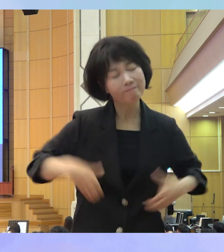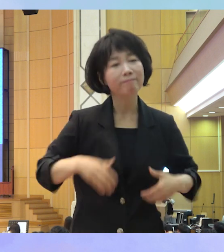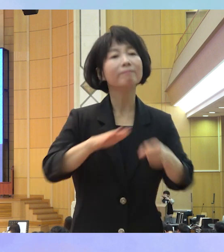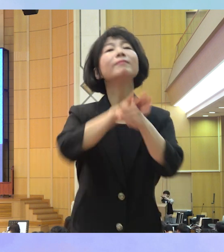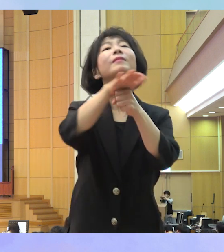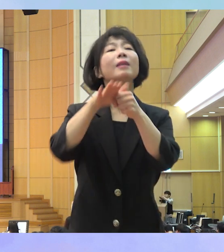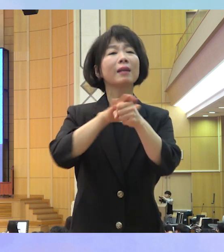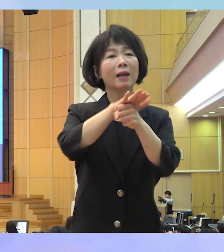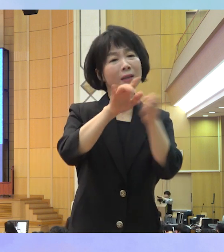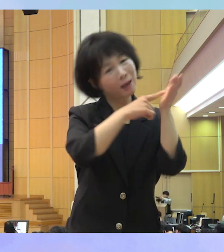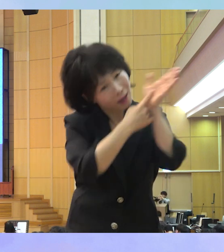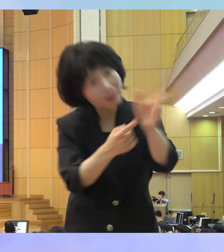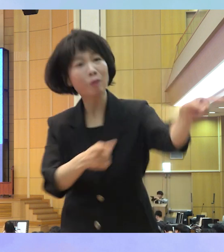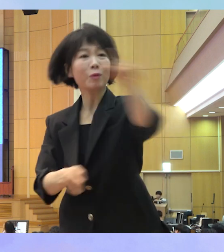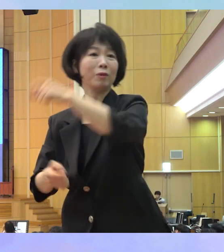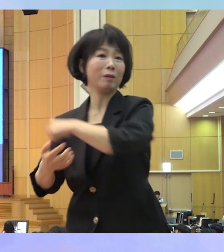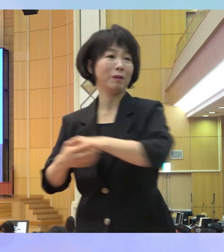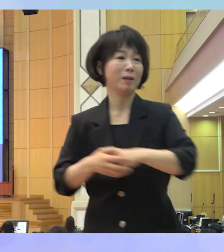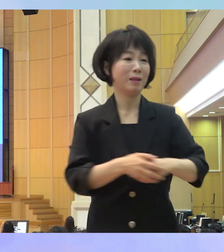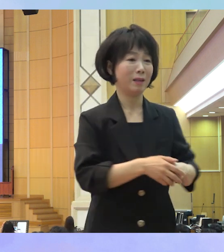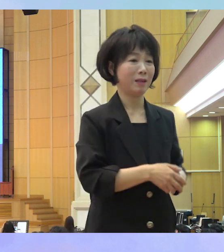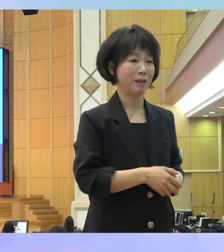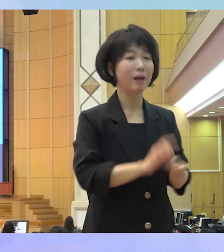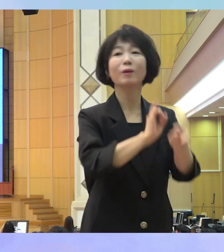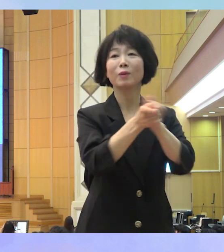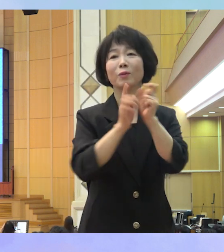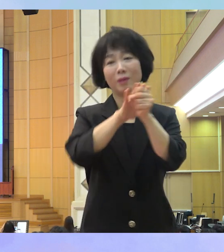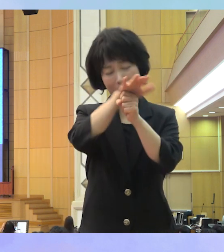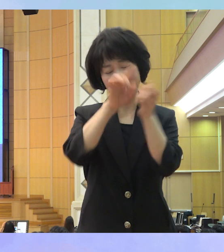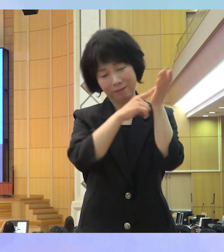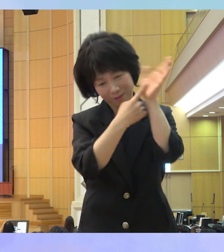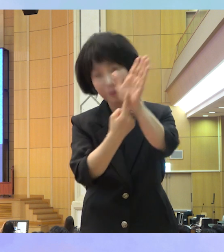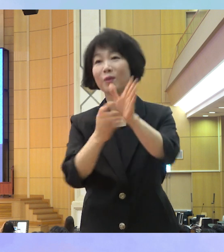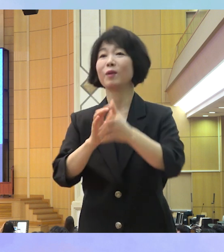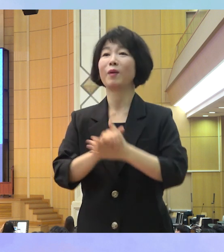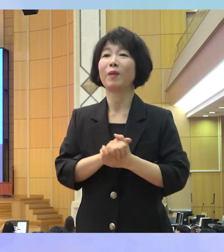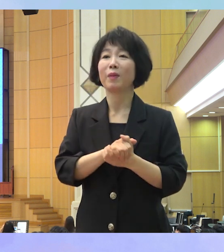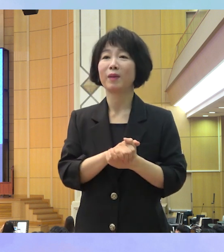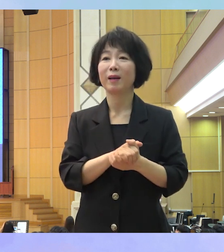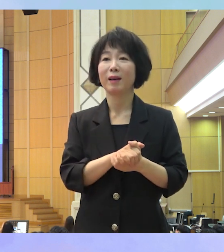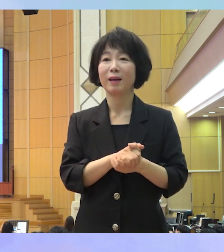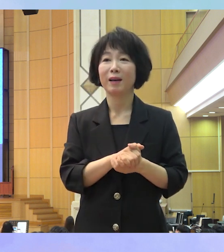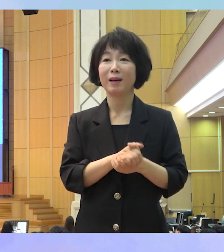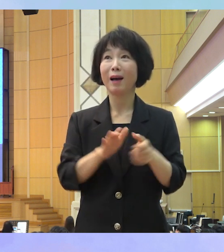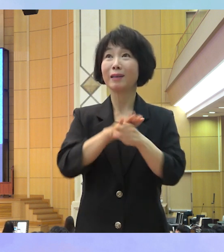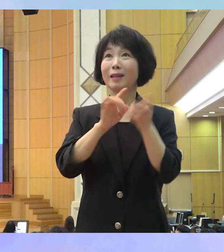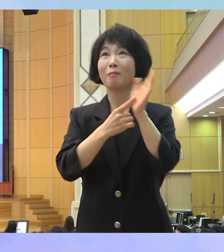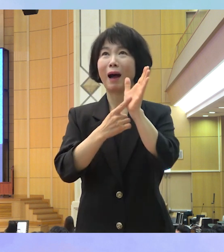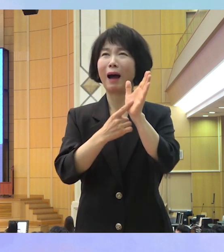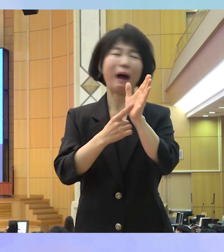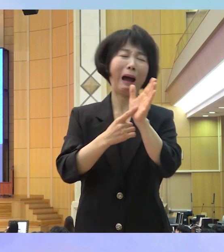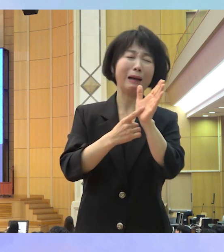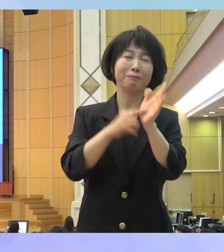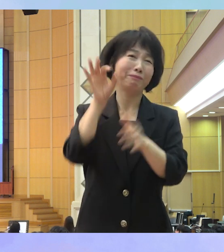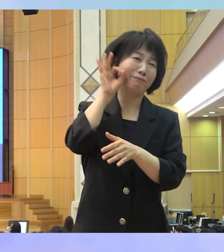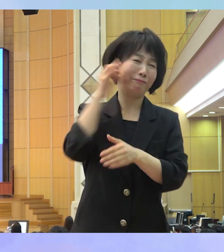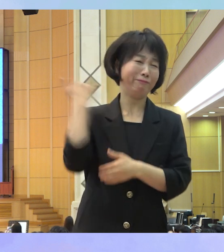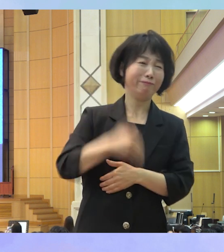끝나자마자 전화할 거예요. 저도 할 건데, 여러분 꼭